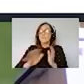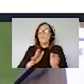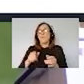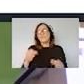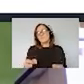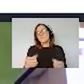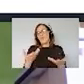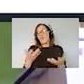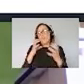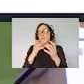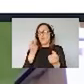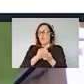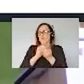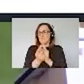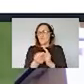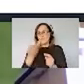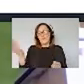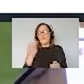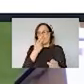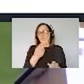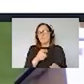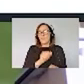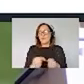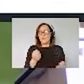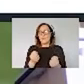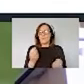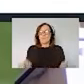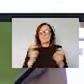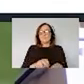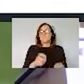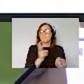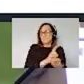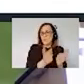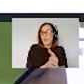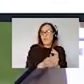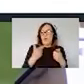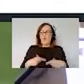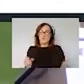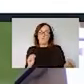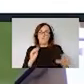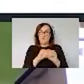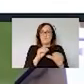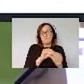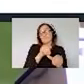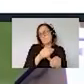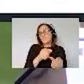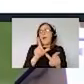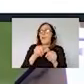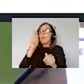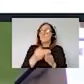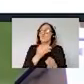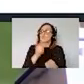dzisiaj komunikacja. Także to, jak widzicie Państwo, nie jest trudne, kiedy wchodzę, tworzę takie spotkanie, wchodzą osoby i zaczynamy po prostu rozmawiać, tylko ustalmy wcześniej